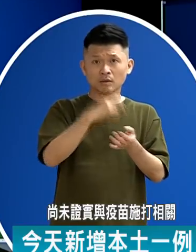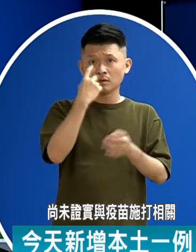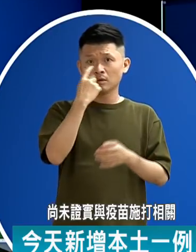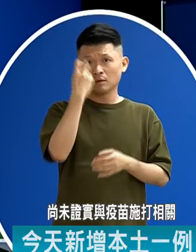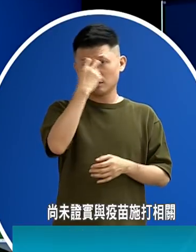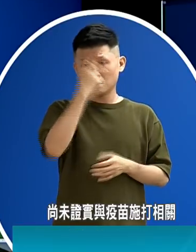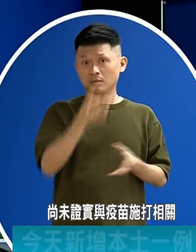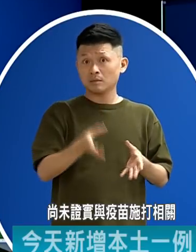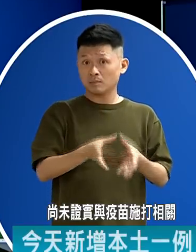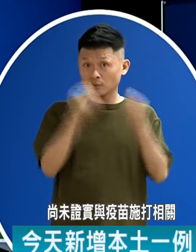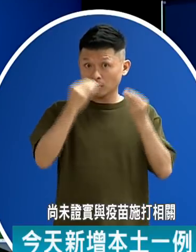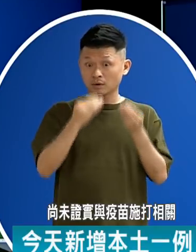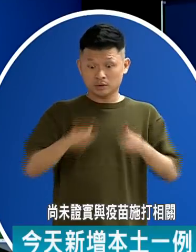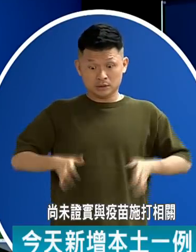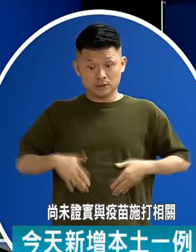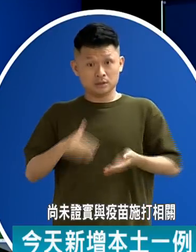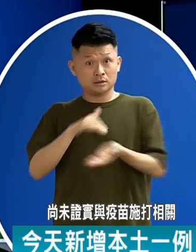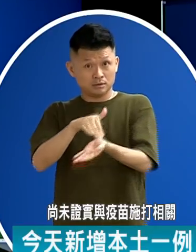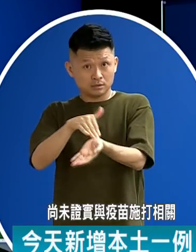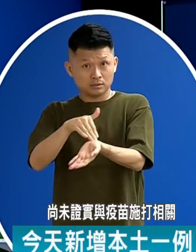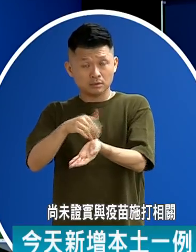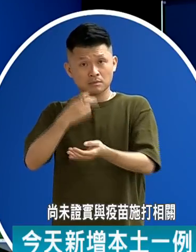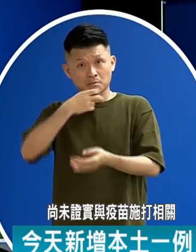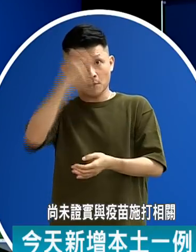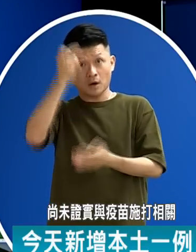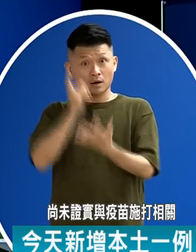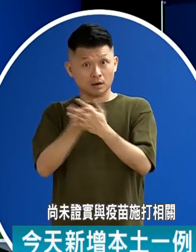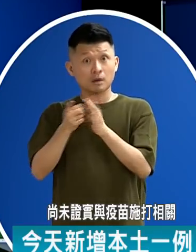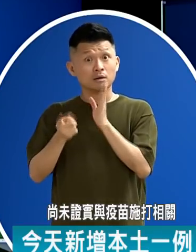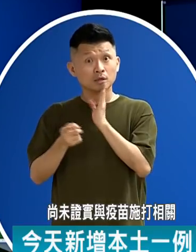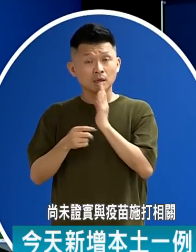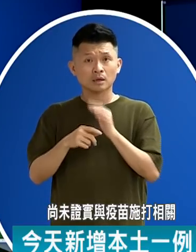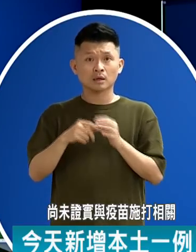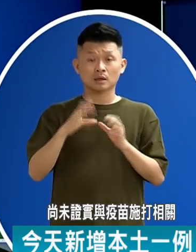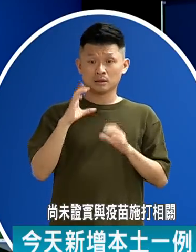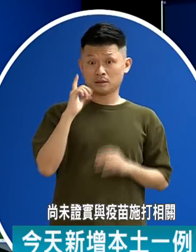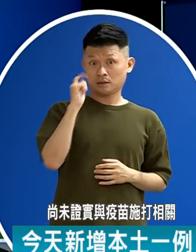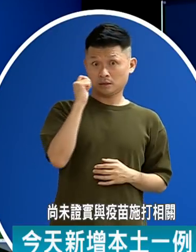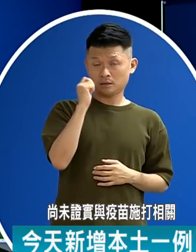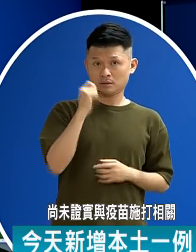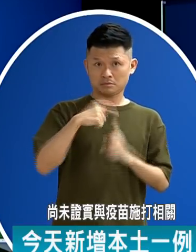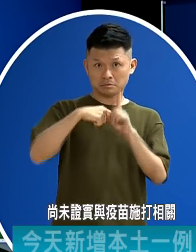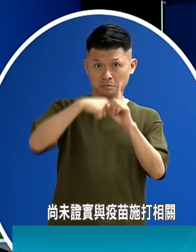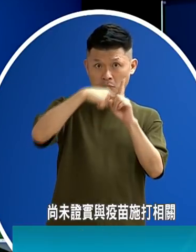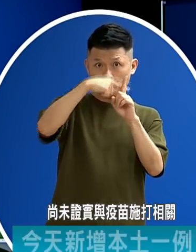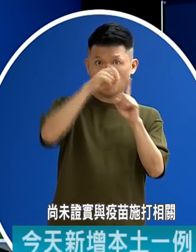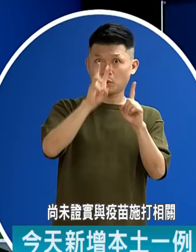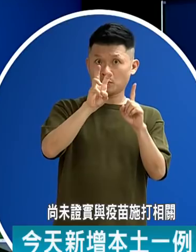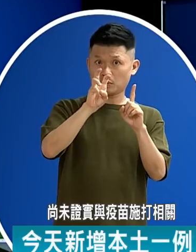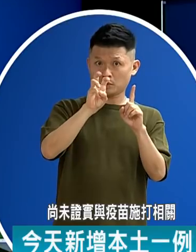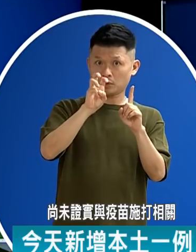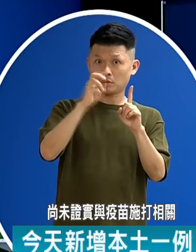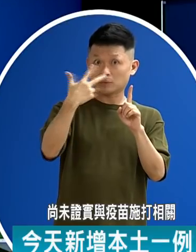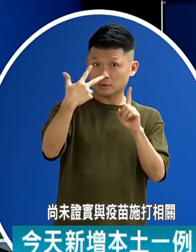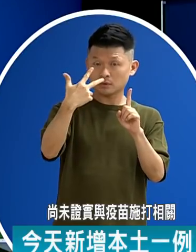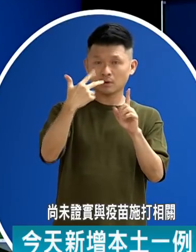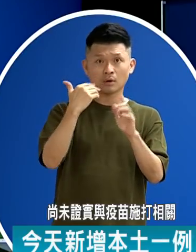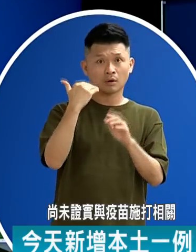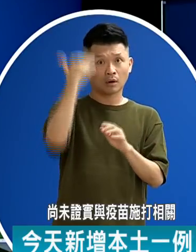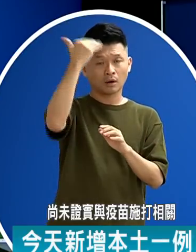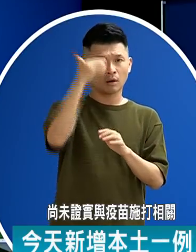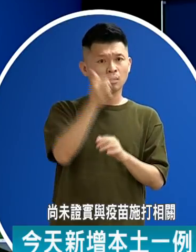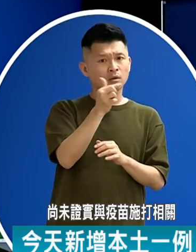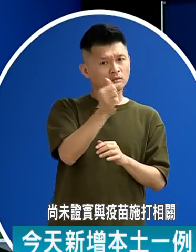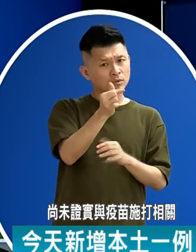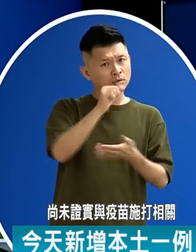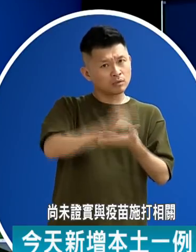去才确诊的吗？那因为他的 CT 值是 37.7 是还蛮高的，还会被列入到确诊